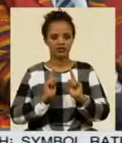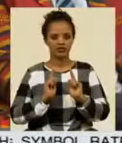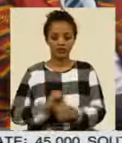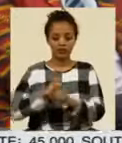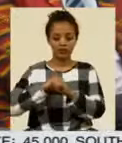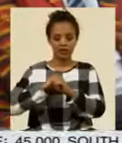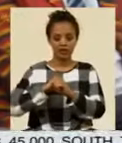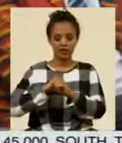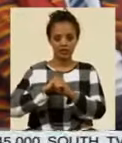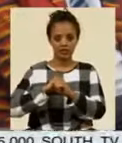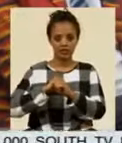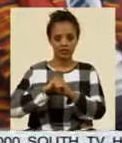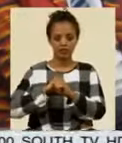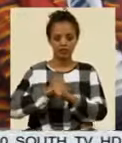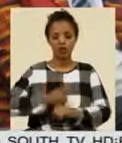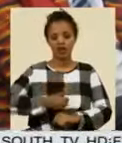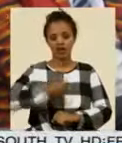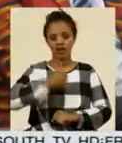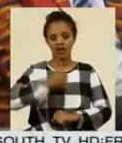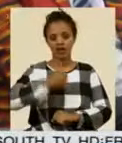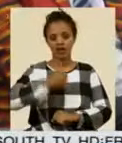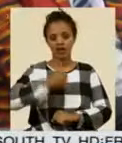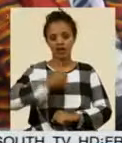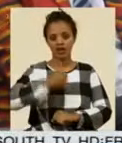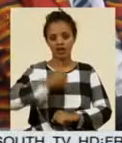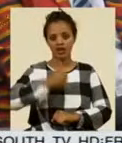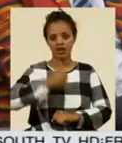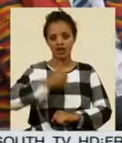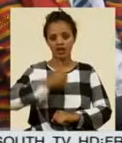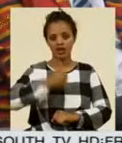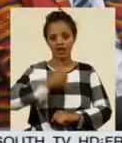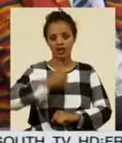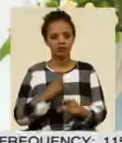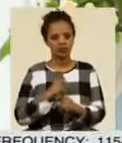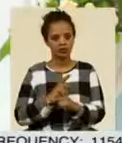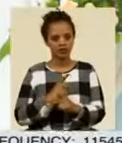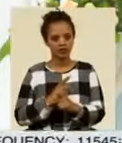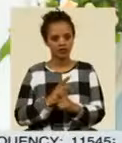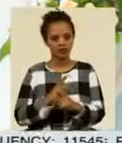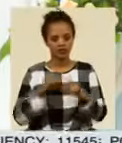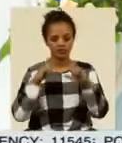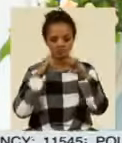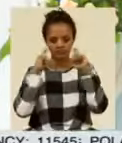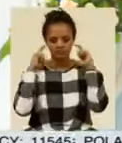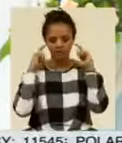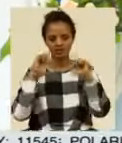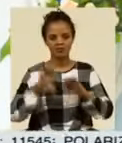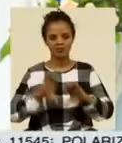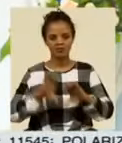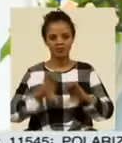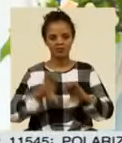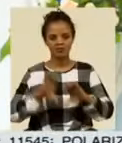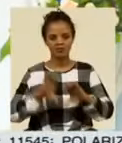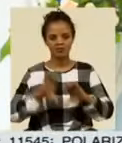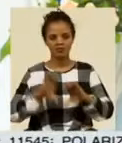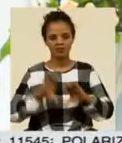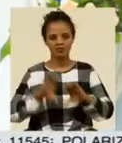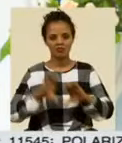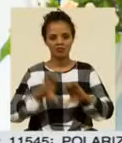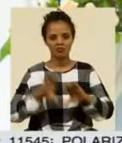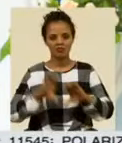ከመከላከል አኳያ በዋነኛነት ርቀትን መጠበቅ፣ ማስክ ማድረግ፣ እጅን